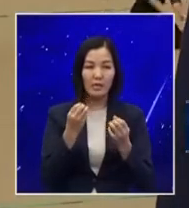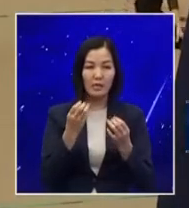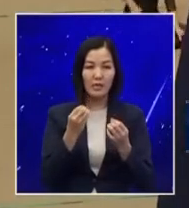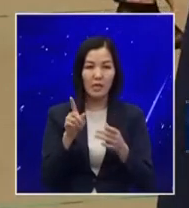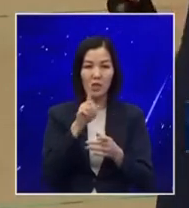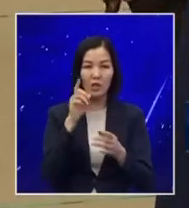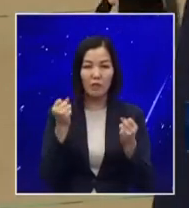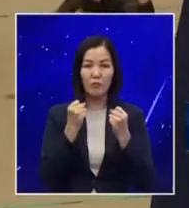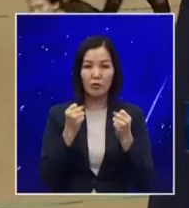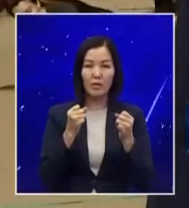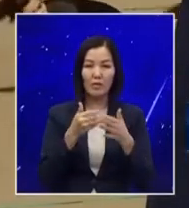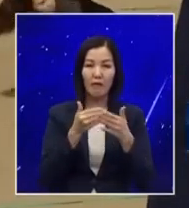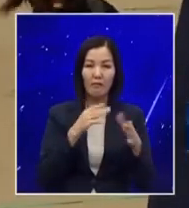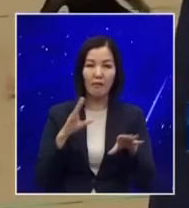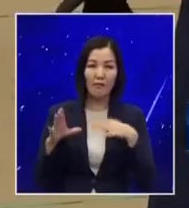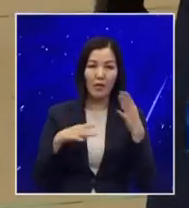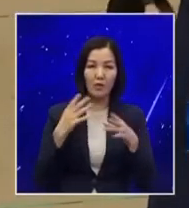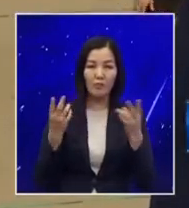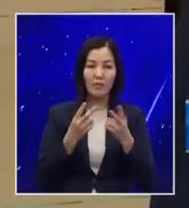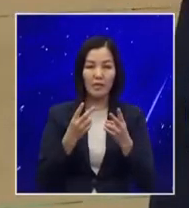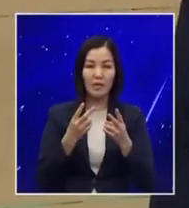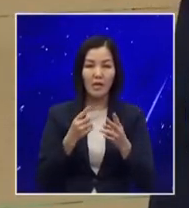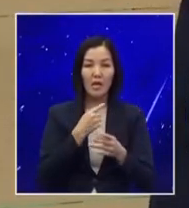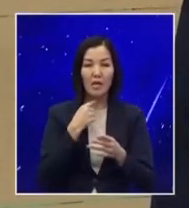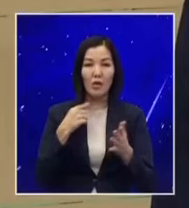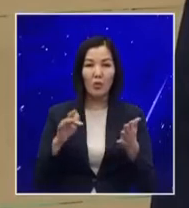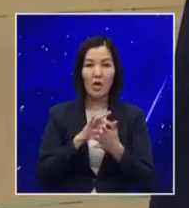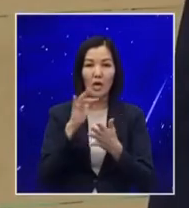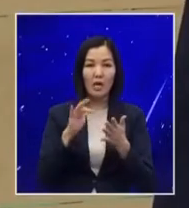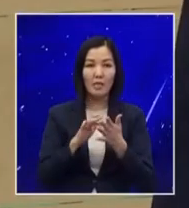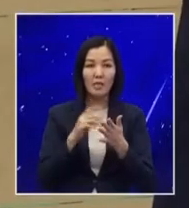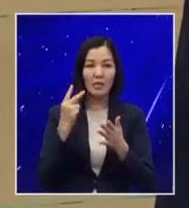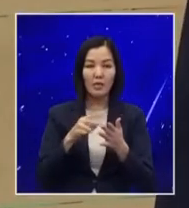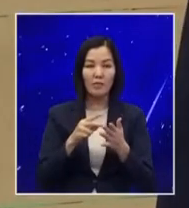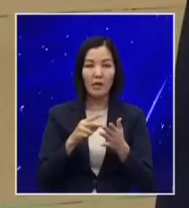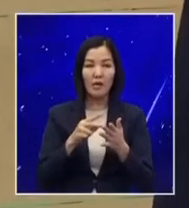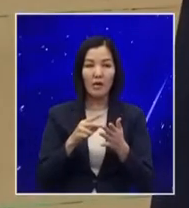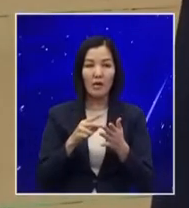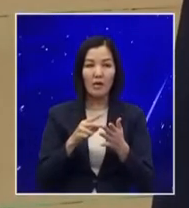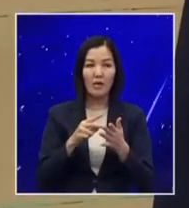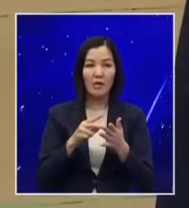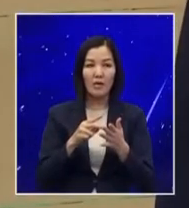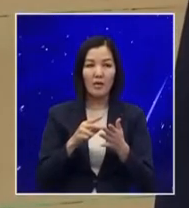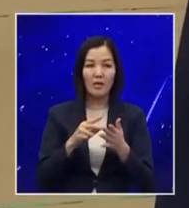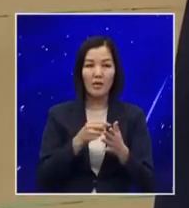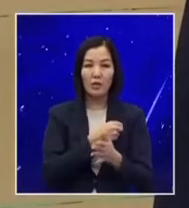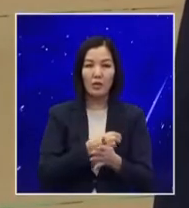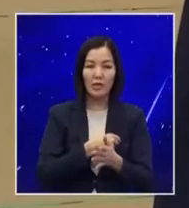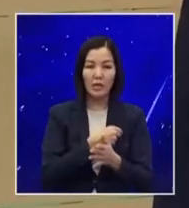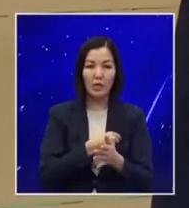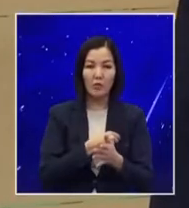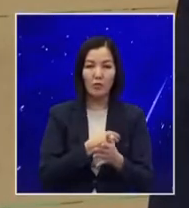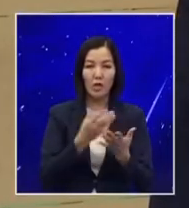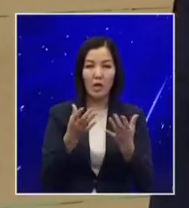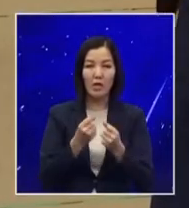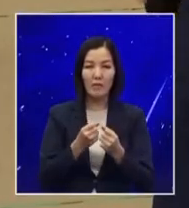жас спортшылар дайындауымыз керек. Ол жас спортшыларды біз Талдықорған қаласында 20 шақты бір жаттықтырушы алып, 20 шақты